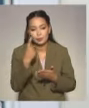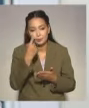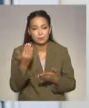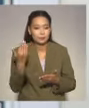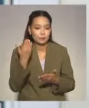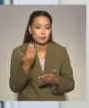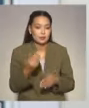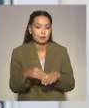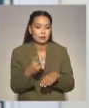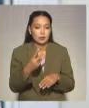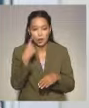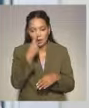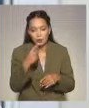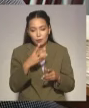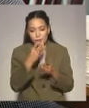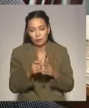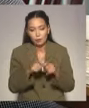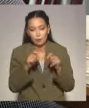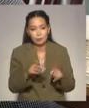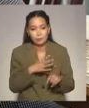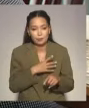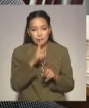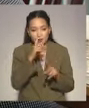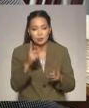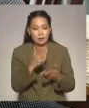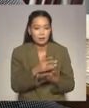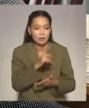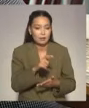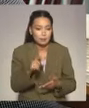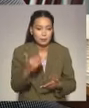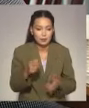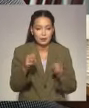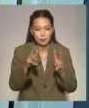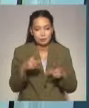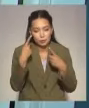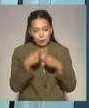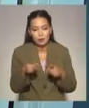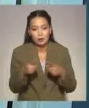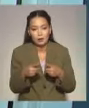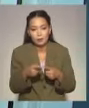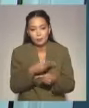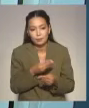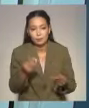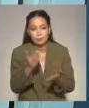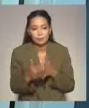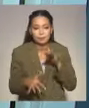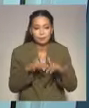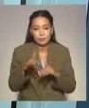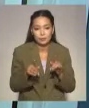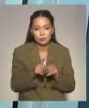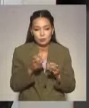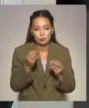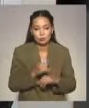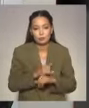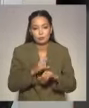бірге жеке кәсібін ашқан. Іскер әйел ерекше қажеттіліктері бар адамдарға арнайы құрал жабдықтар жалға береді. Айтуынша келушілер күннен күнге